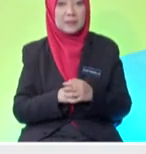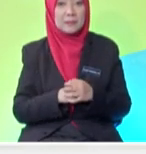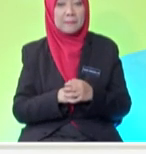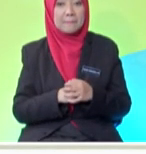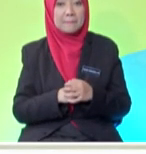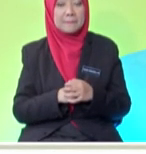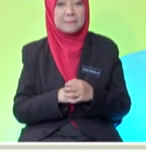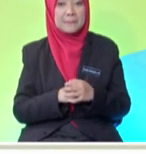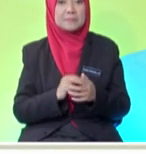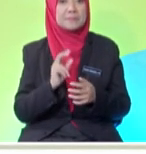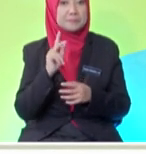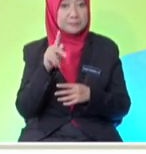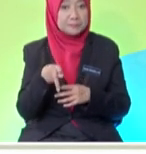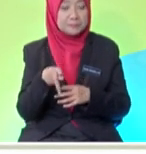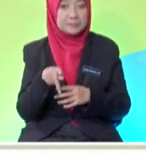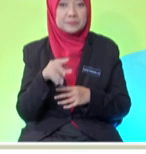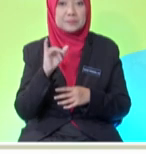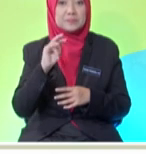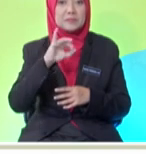hingga keselamatan berfungsi